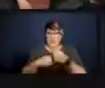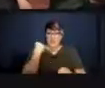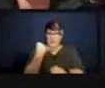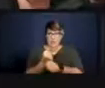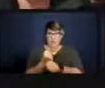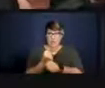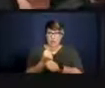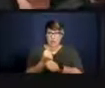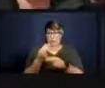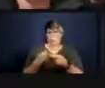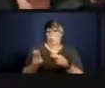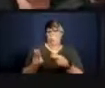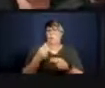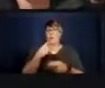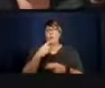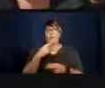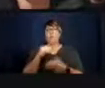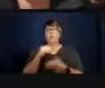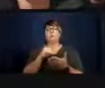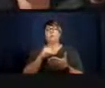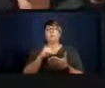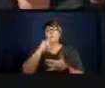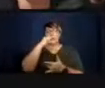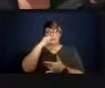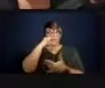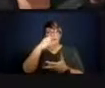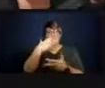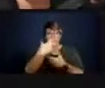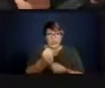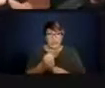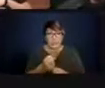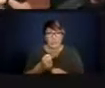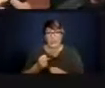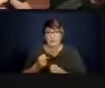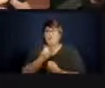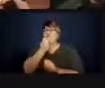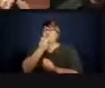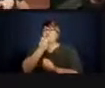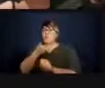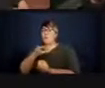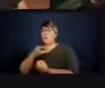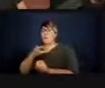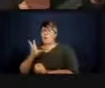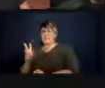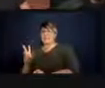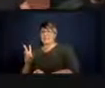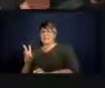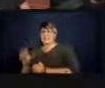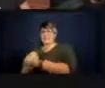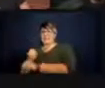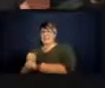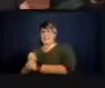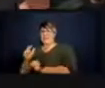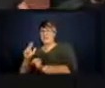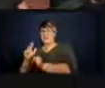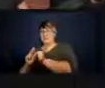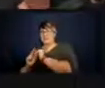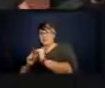Kufikia sasa tunaona ya kuwa tuna miaka mitatu peke yake